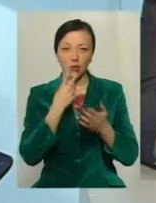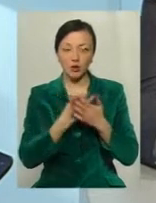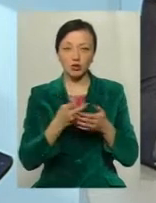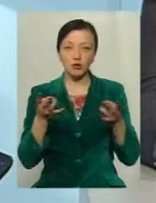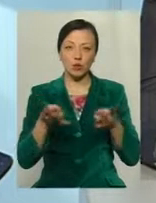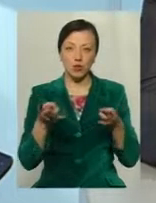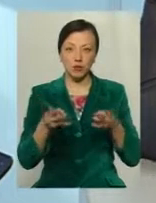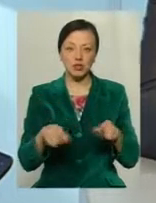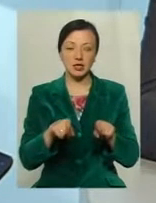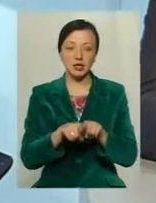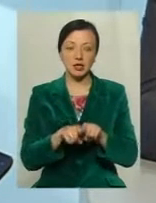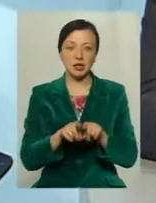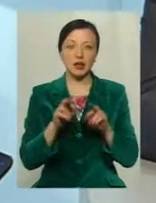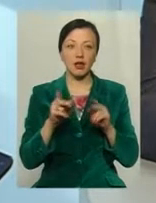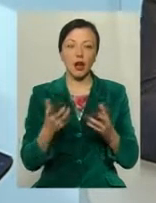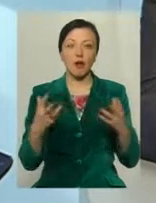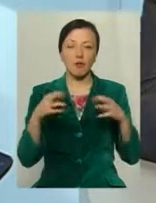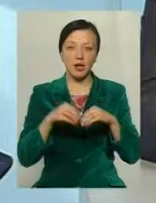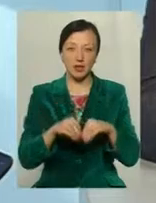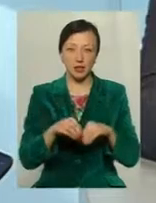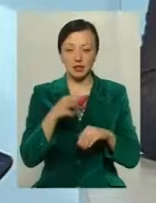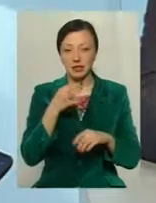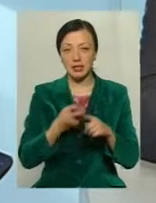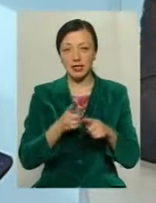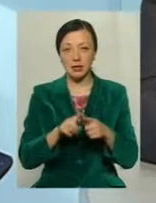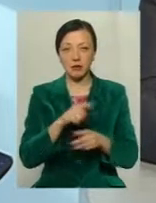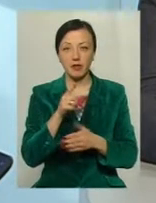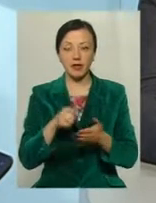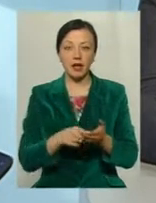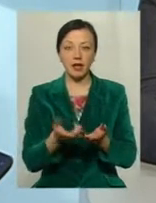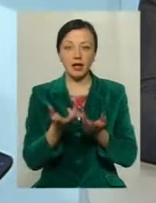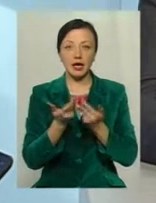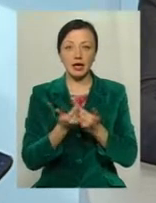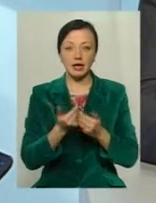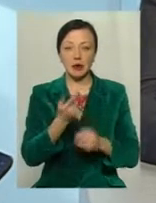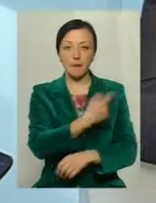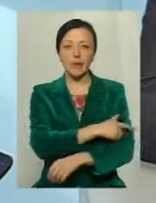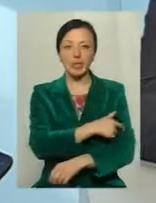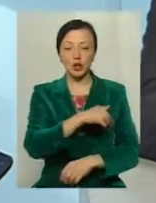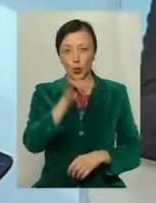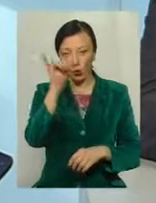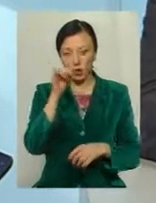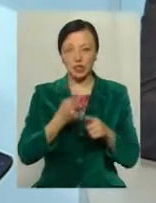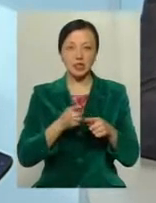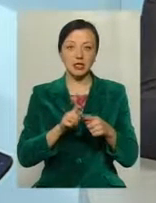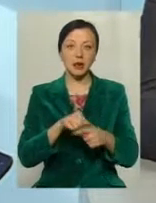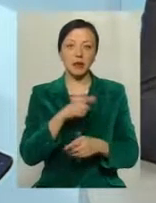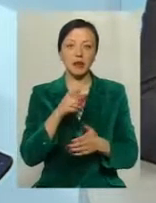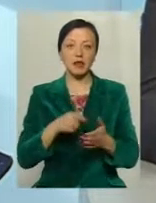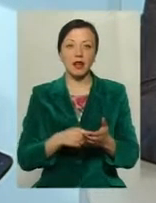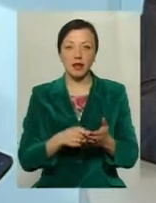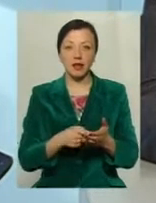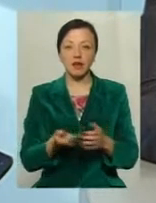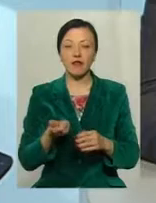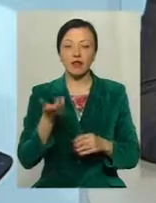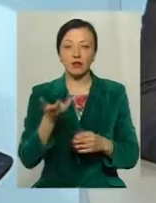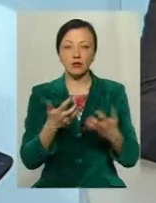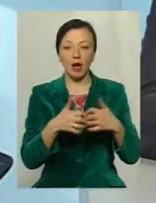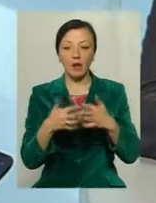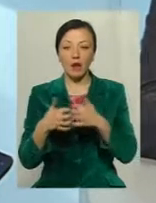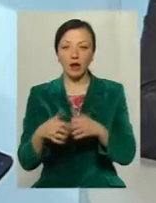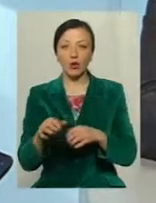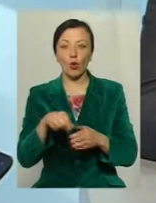є лишні структури, які одержують багато бюджетних коштів. Їх потрібно оптимізувати. Це можна сказати, що в нас два там університети